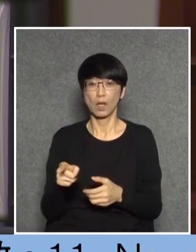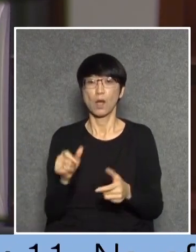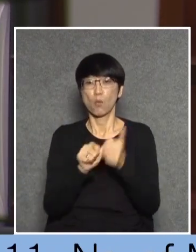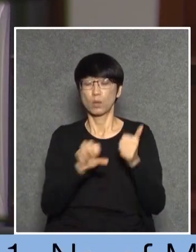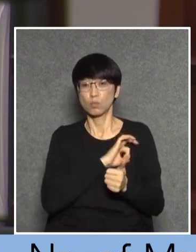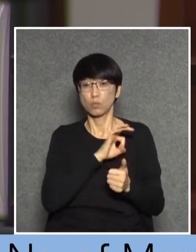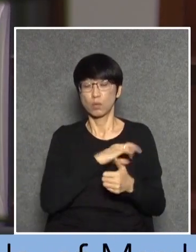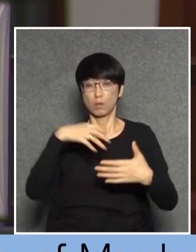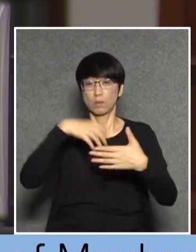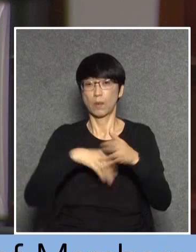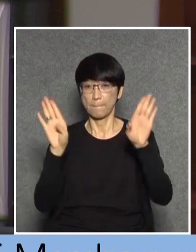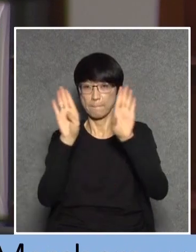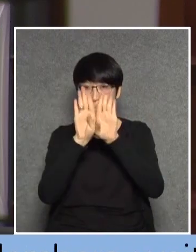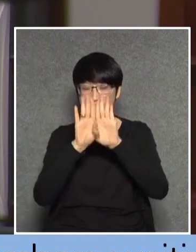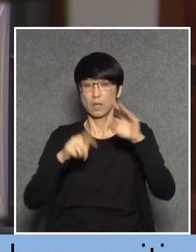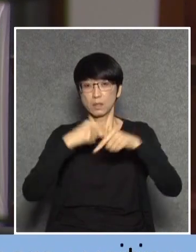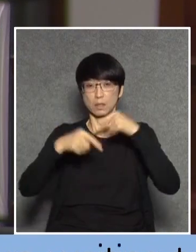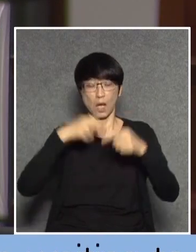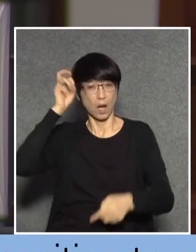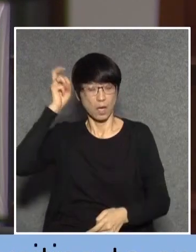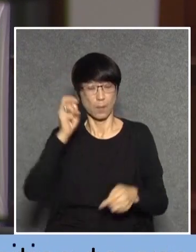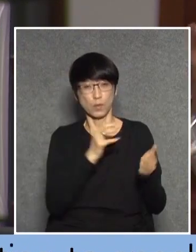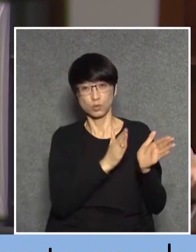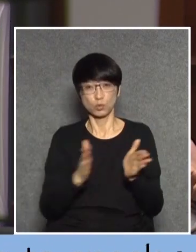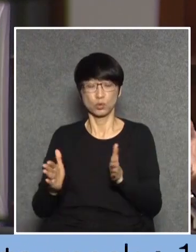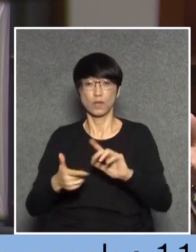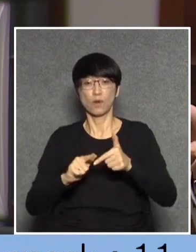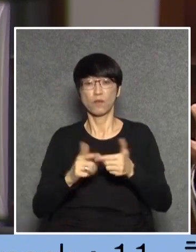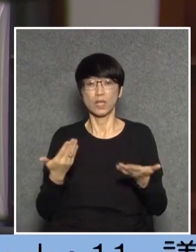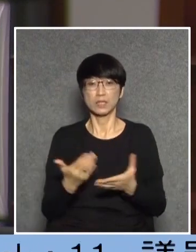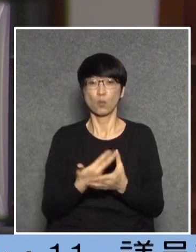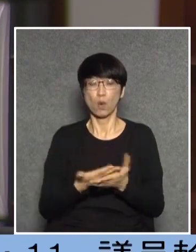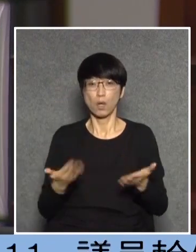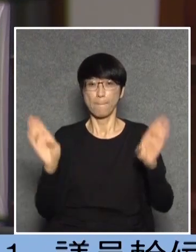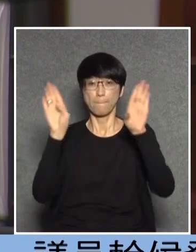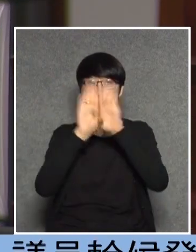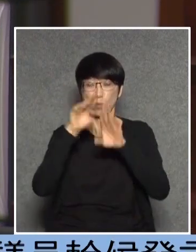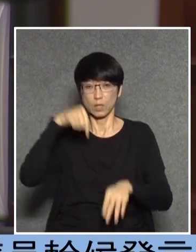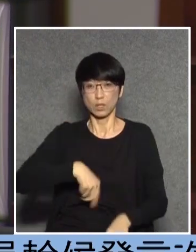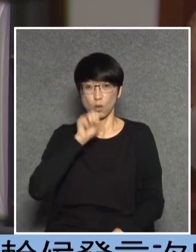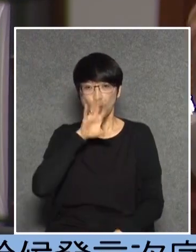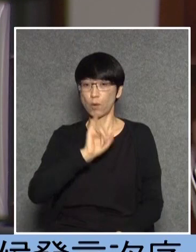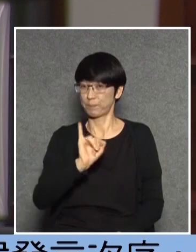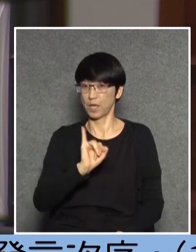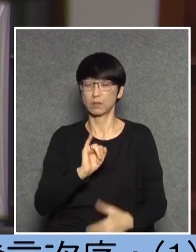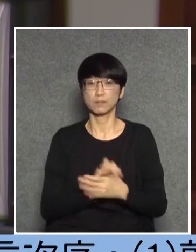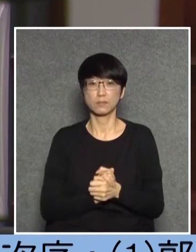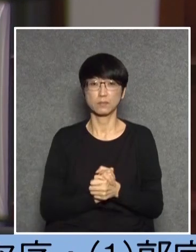哋自己閉門會議喺度傾緊，就諗咗個處理嘅辦法。咁我因為閉門會議，咁我唔喺呢度講啦。喂，所